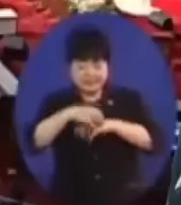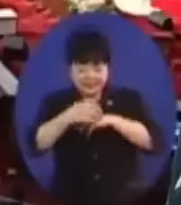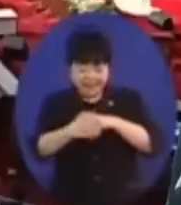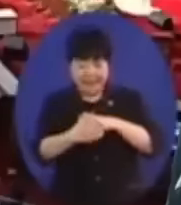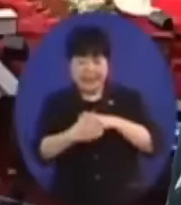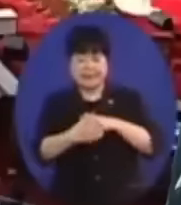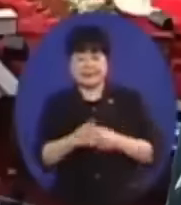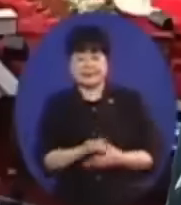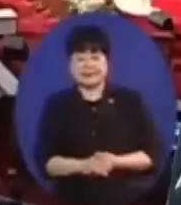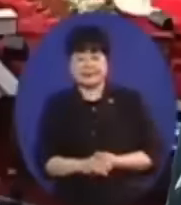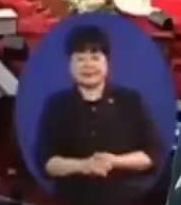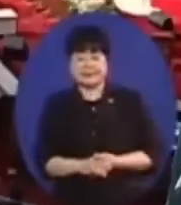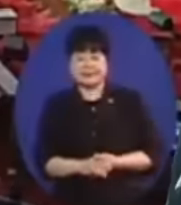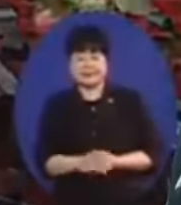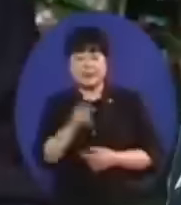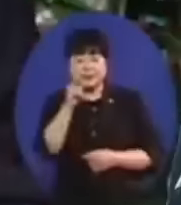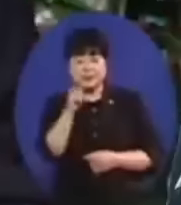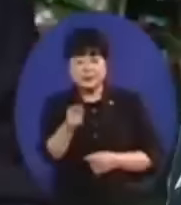그